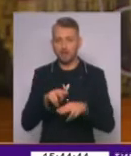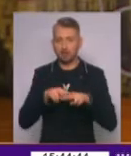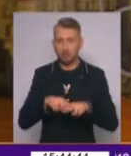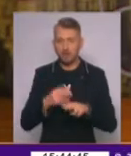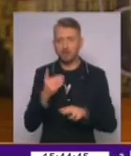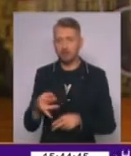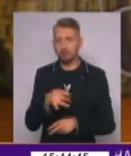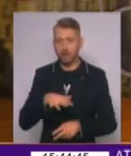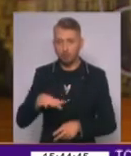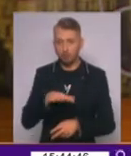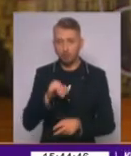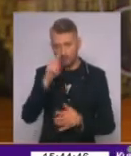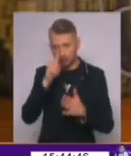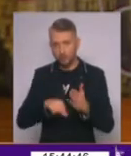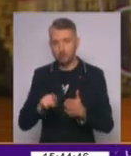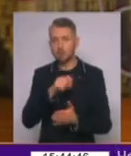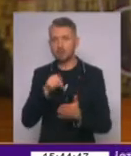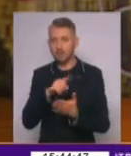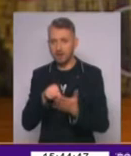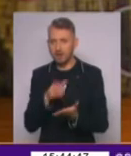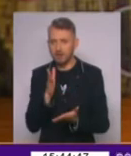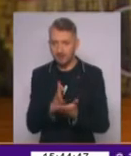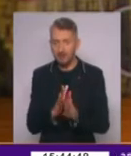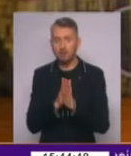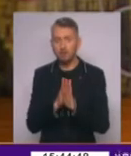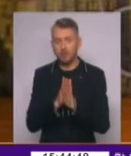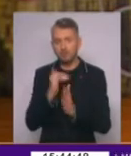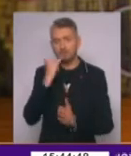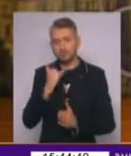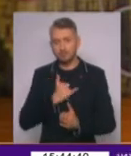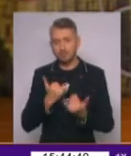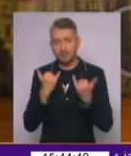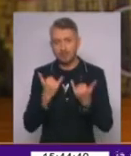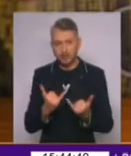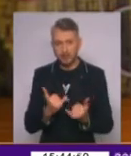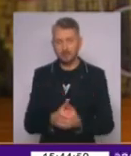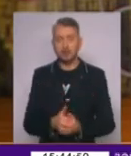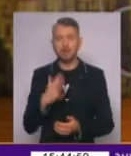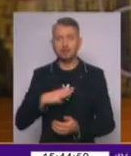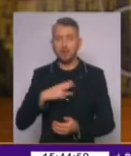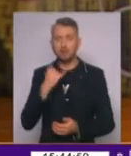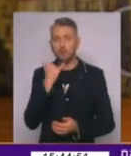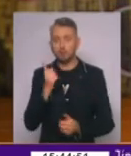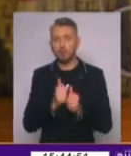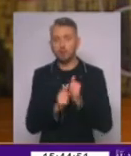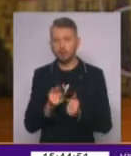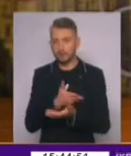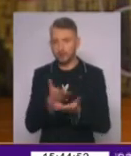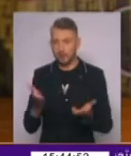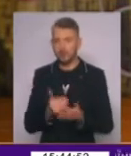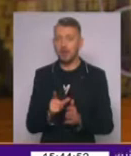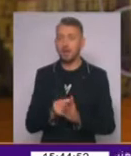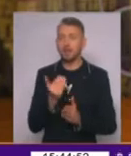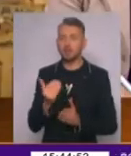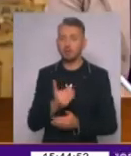вашого району, і переконана, що запитання є. Тож, будь ласка, ставте їх прямо зараз, вже у прямому ефірі. Чекаємо на дзвінок кожного з вас. А з вами, пані